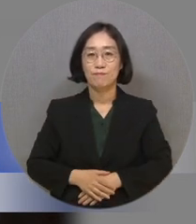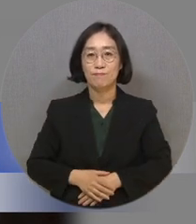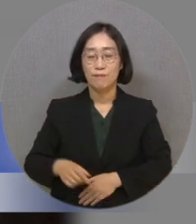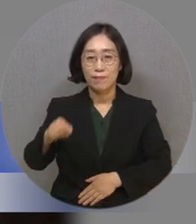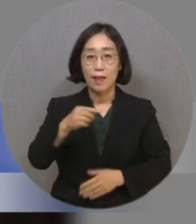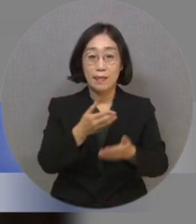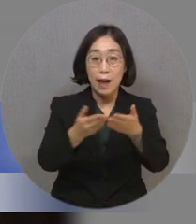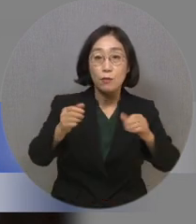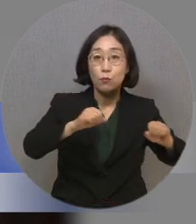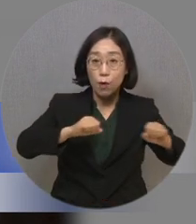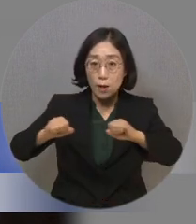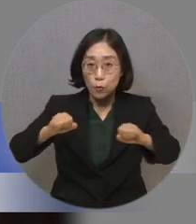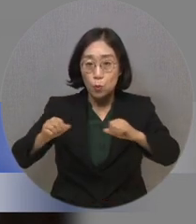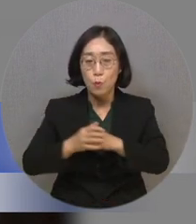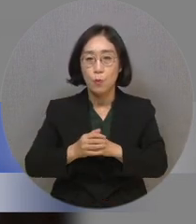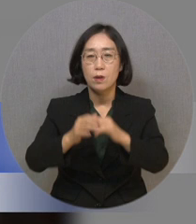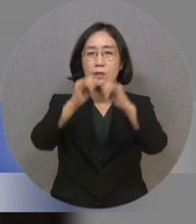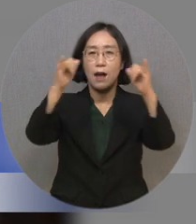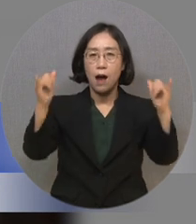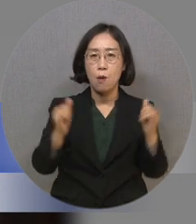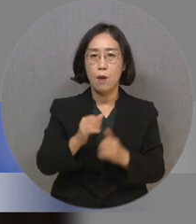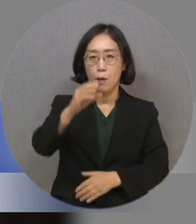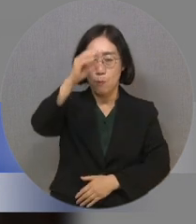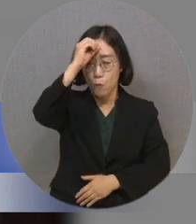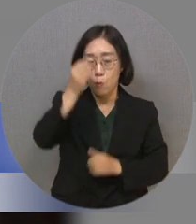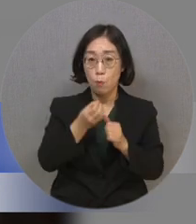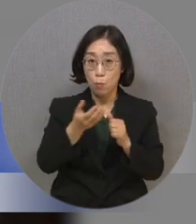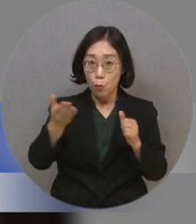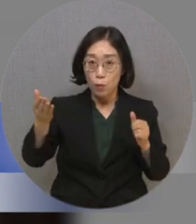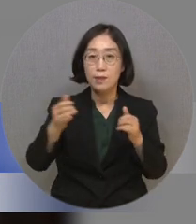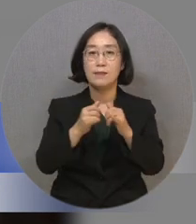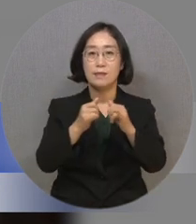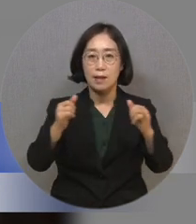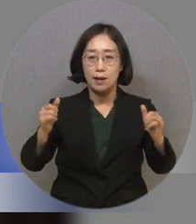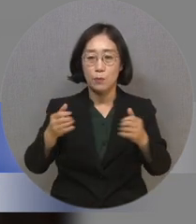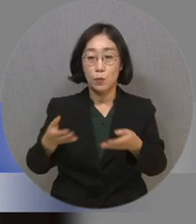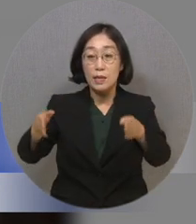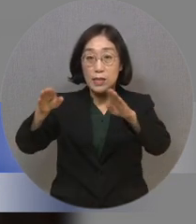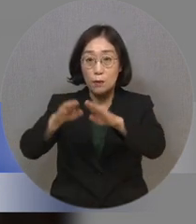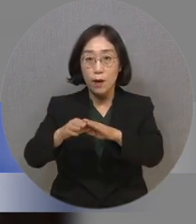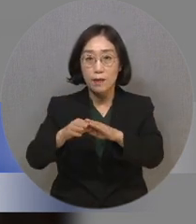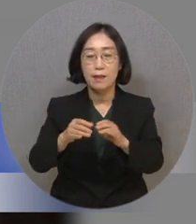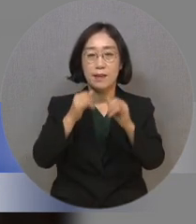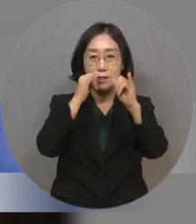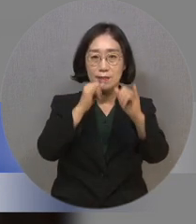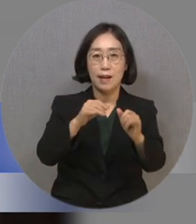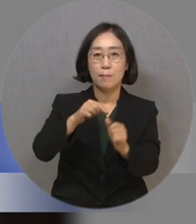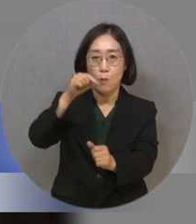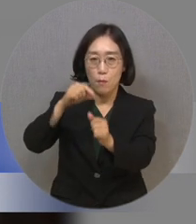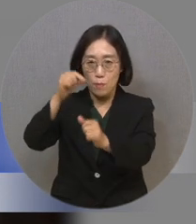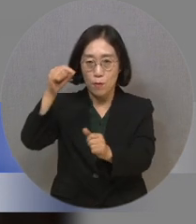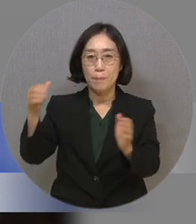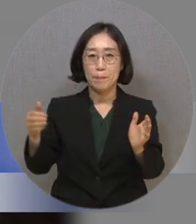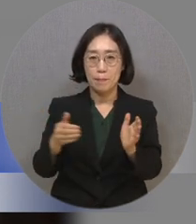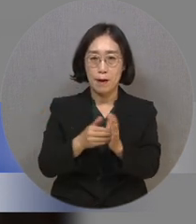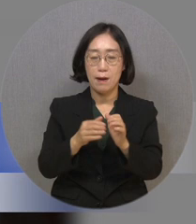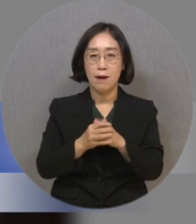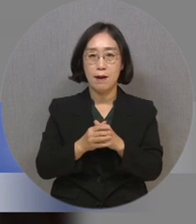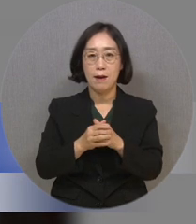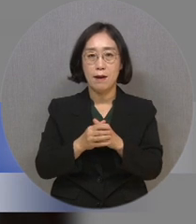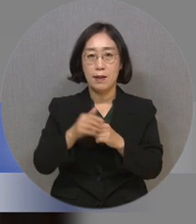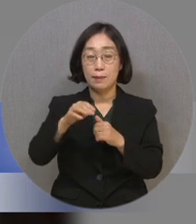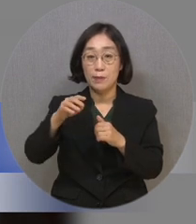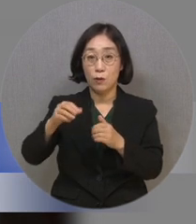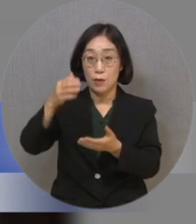나눔 활동을 통해 사회에 모범이 된 분들과 기관의 상장이 수여됐습니다 협의의 김성희 회장은